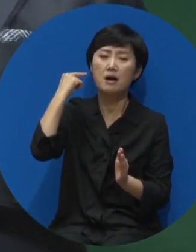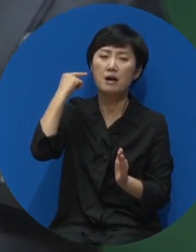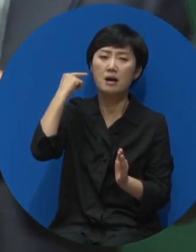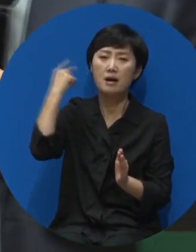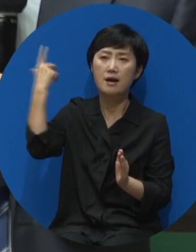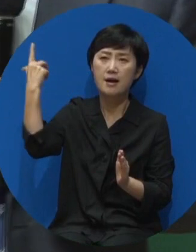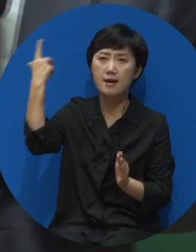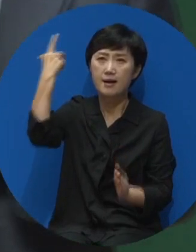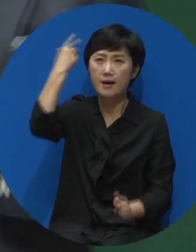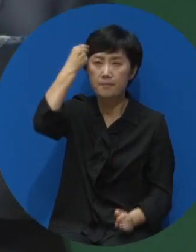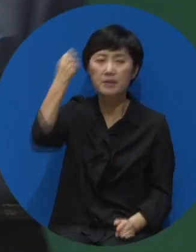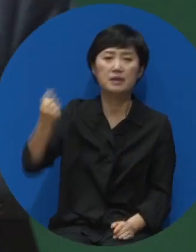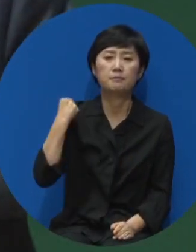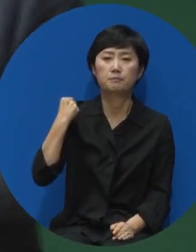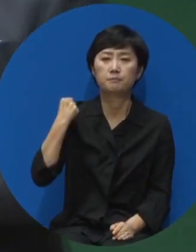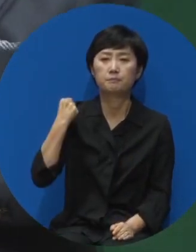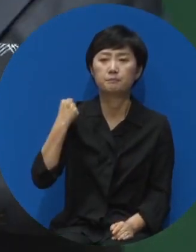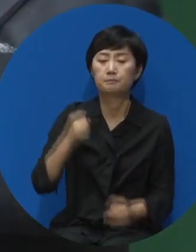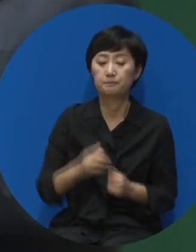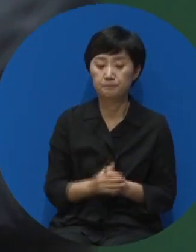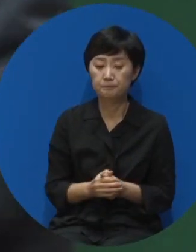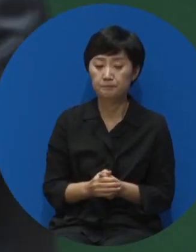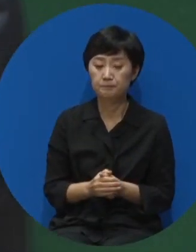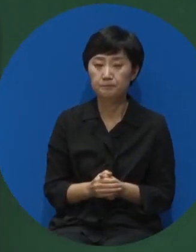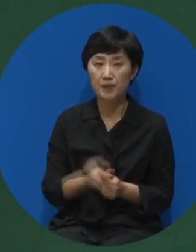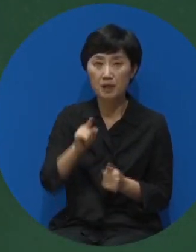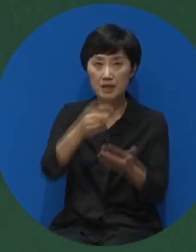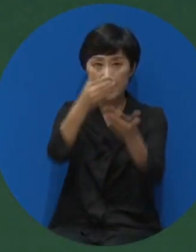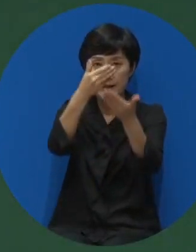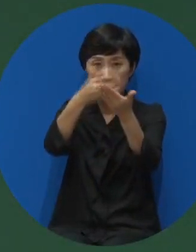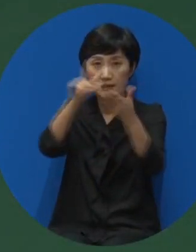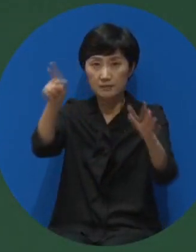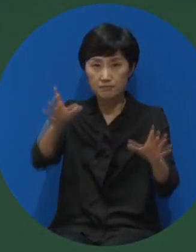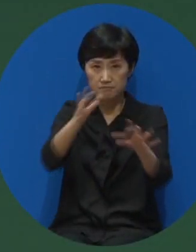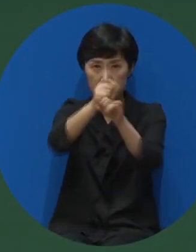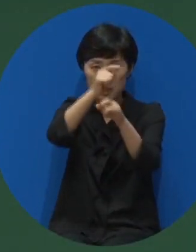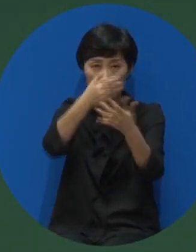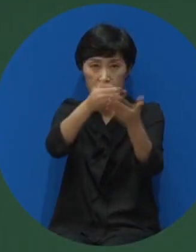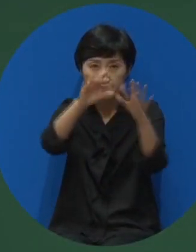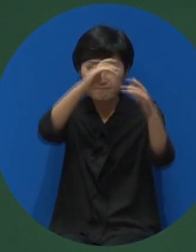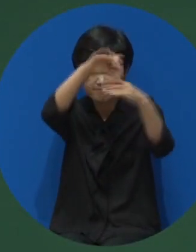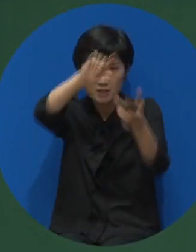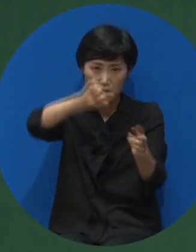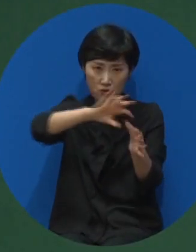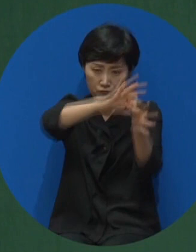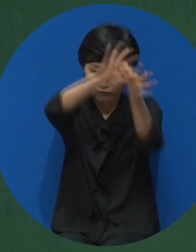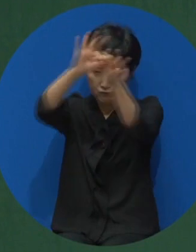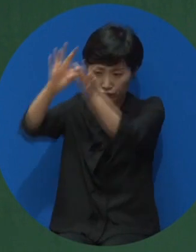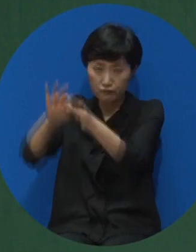보입니까? 예대지니까. 그럼 2번에 이기ます. 次は何でしょうか? 이게 참 기도예요.